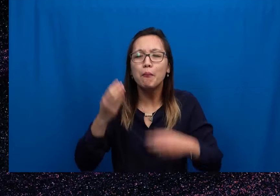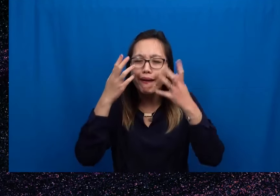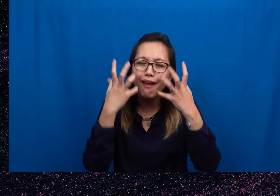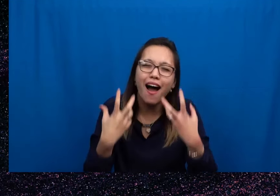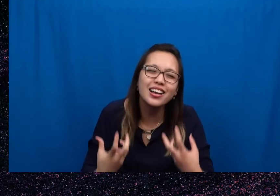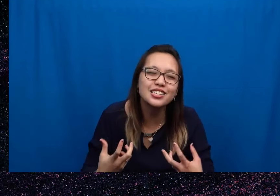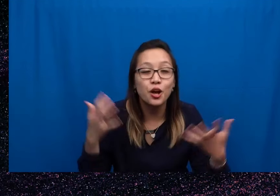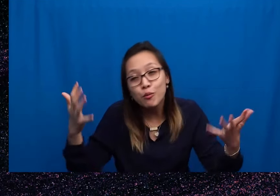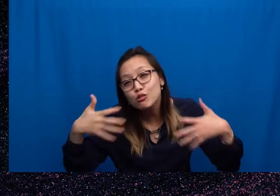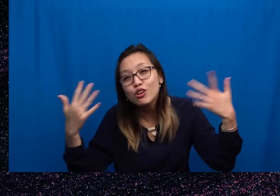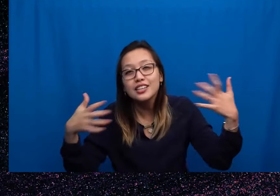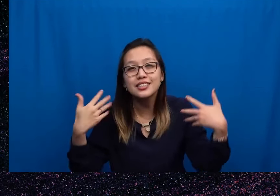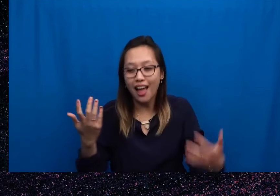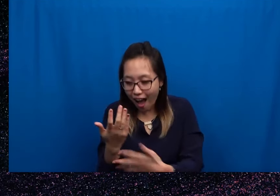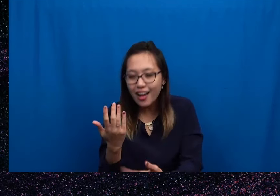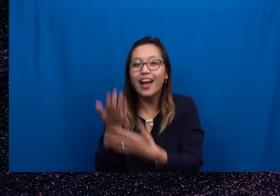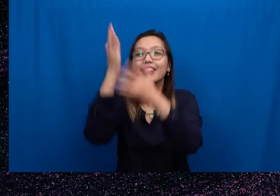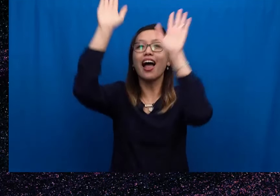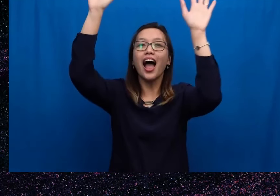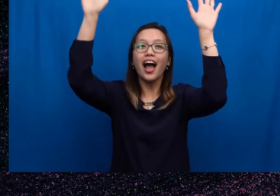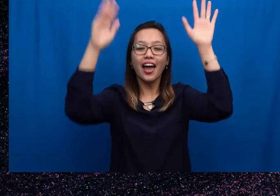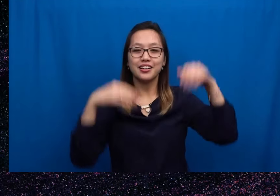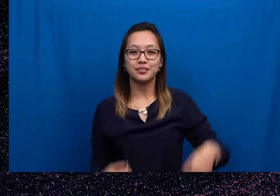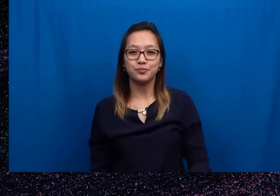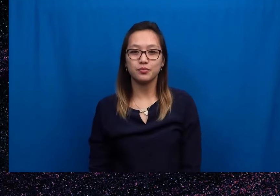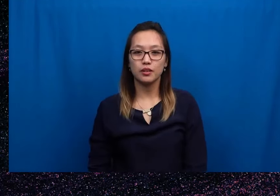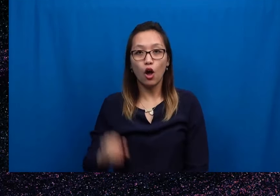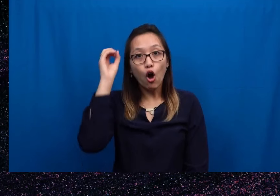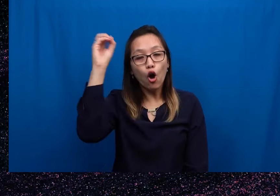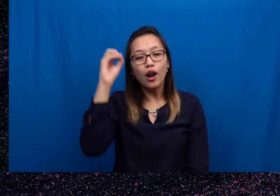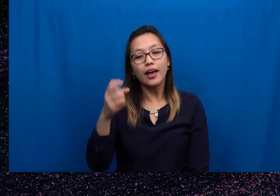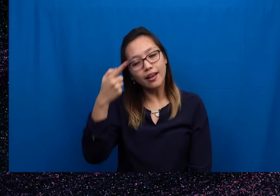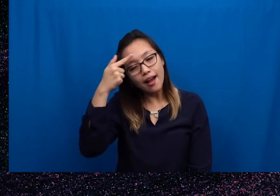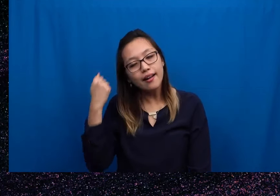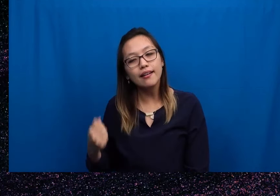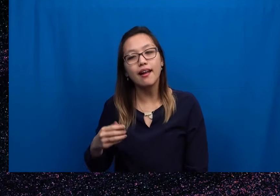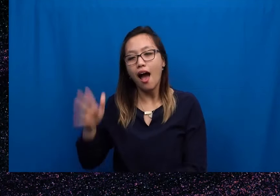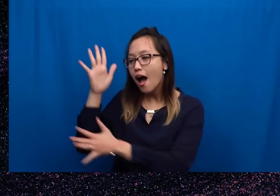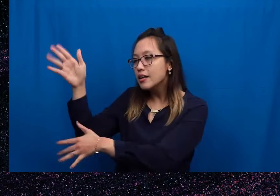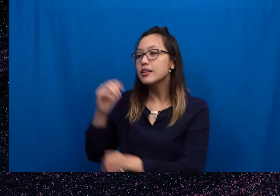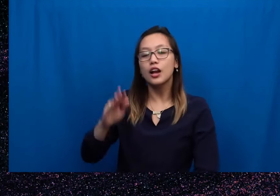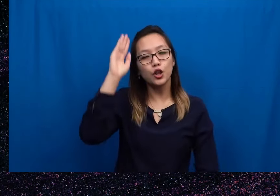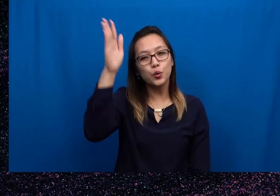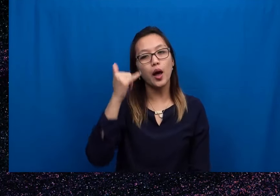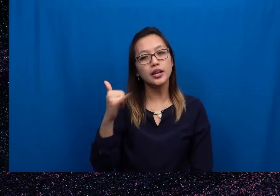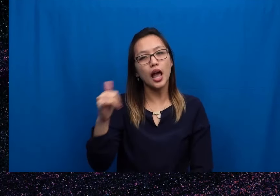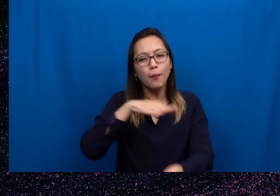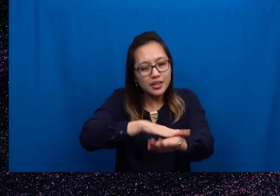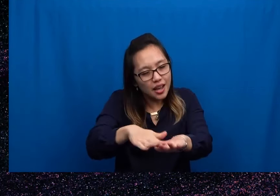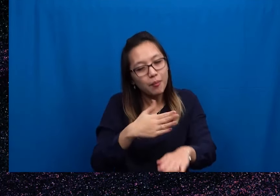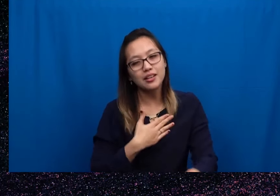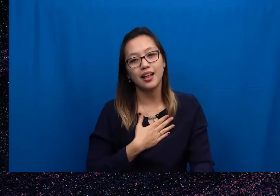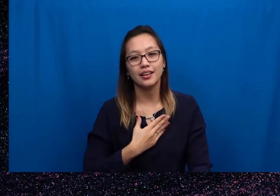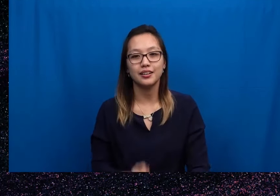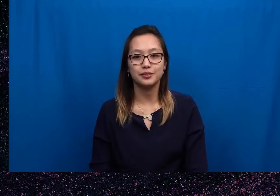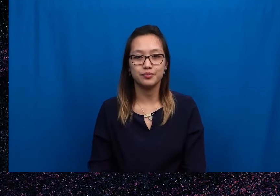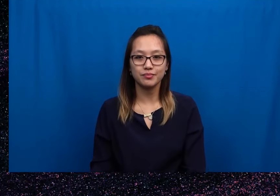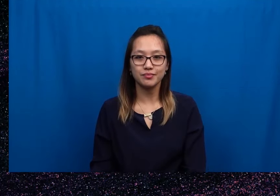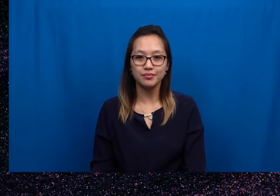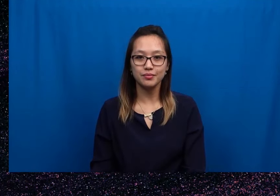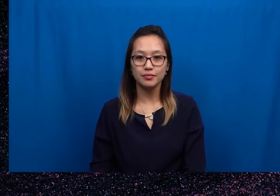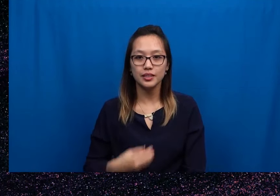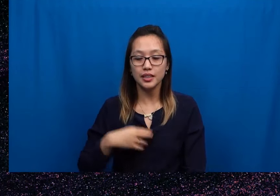bersukacita oleh karena hadirat Tuhan yang menjamah saya. Lalu kemudian ketika saya lihat Pak Pendeta ini, saya lihat kiri